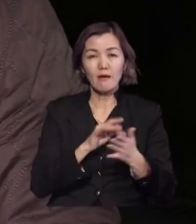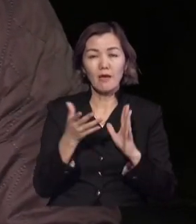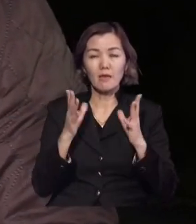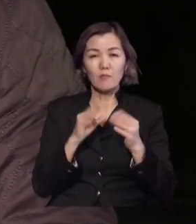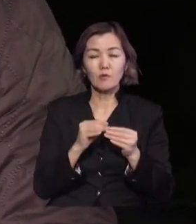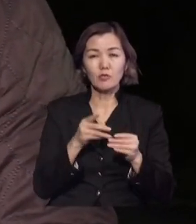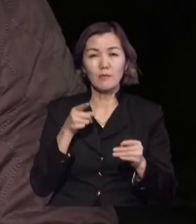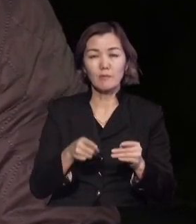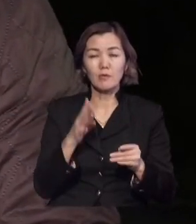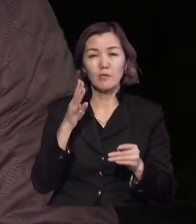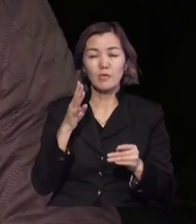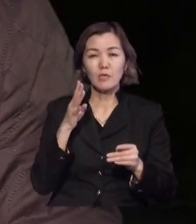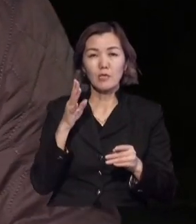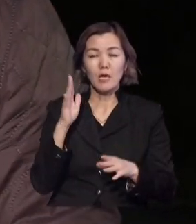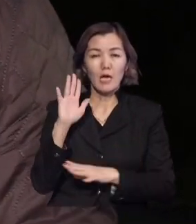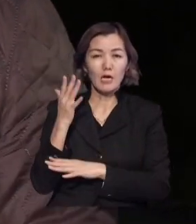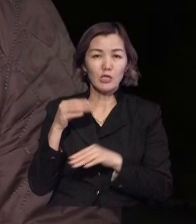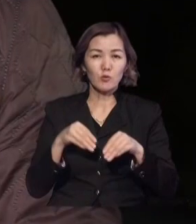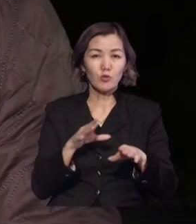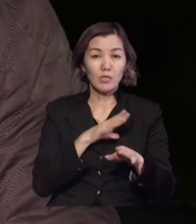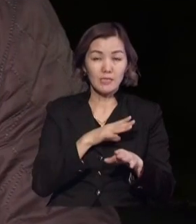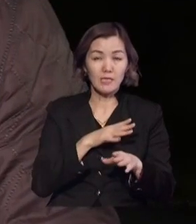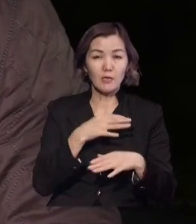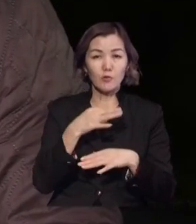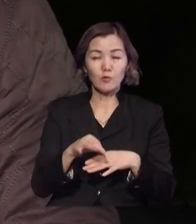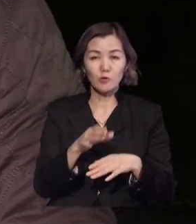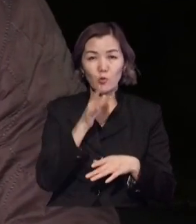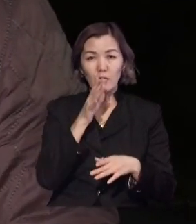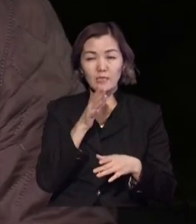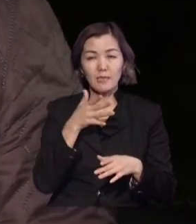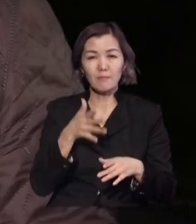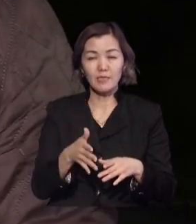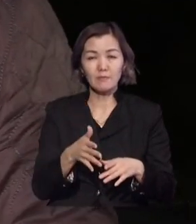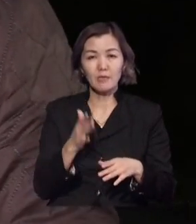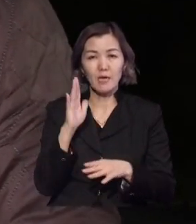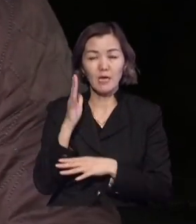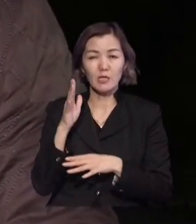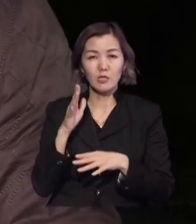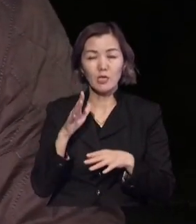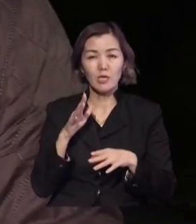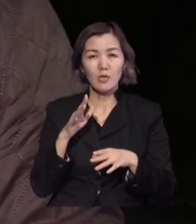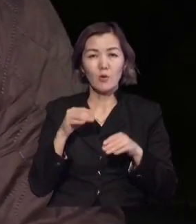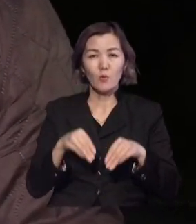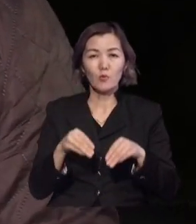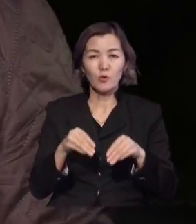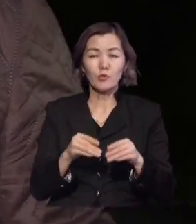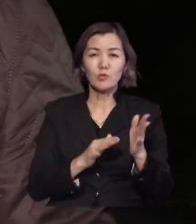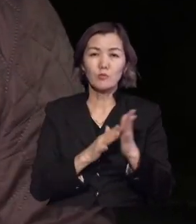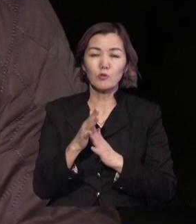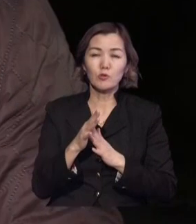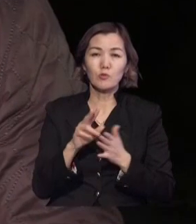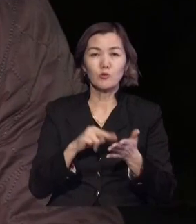бойынша 1000 түп ағаш отырғызылған. Ал күз маусымында 5000 ағаш отырғызу жоспарда бар.